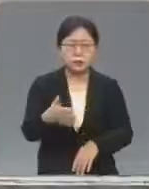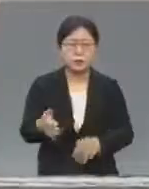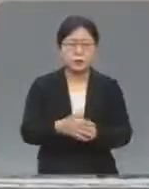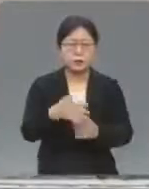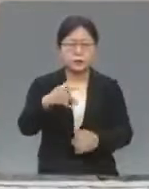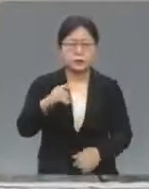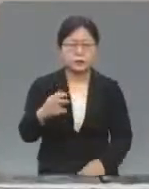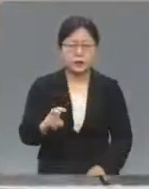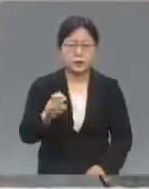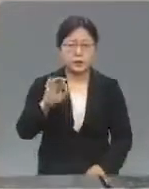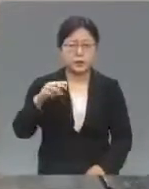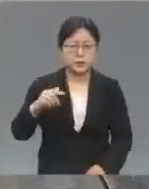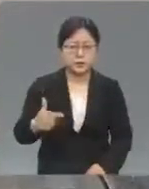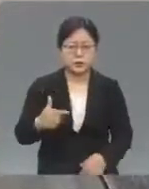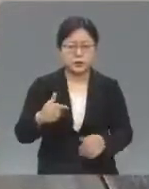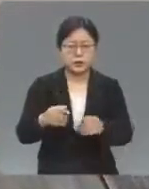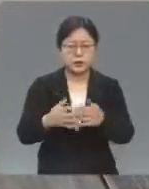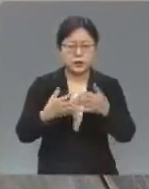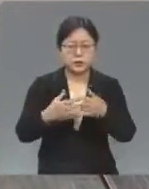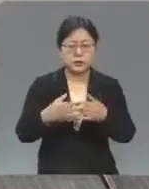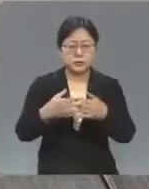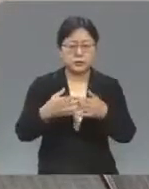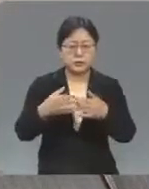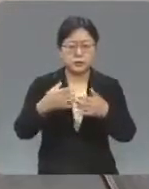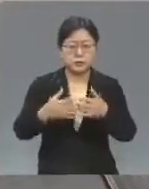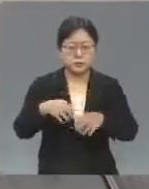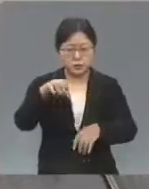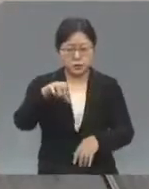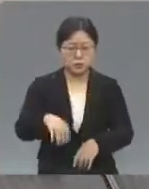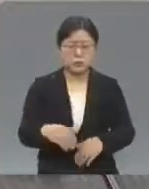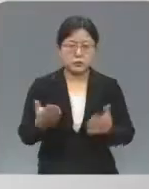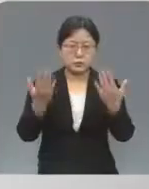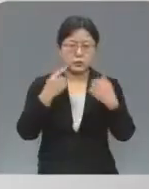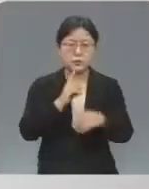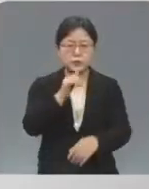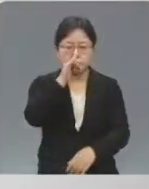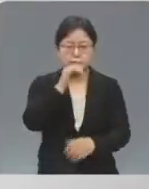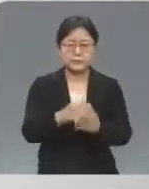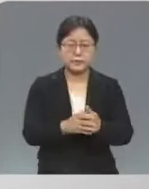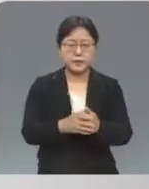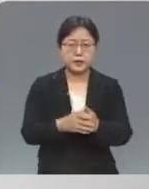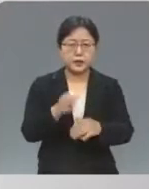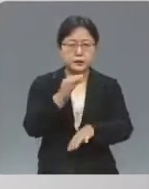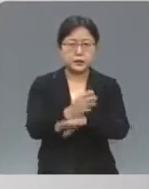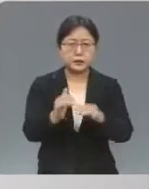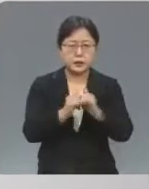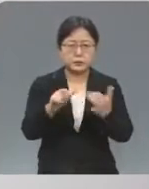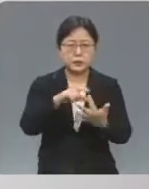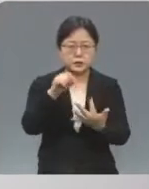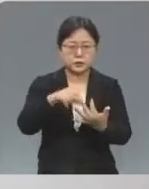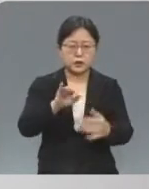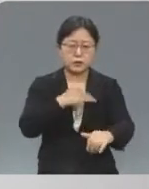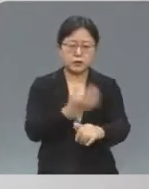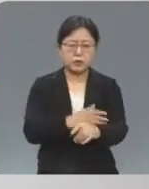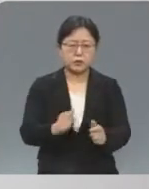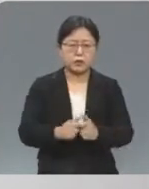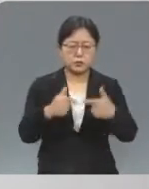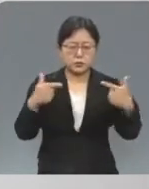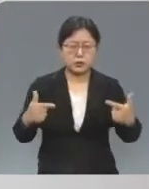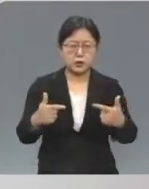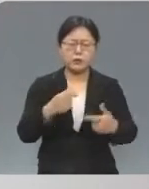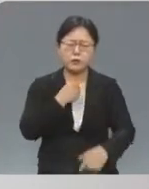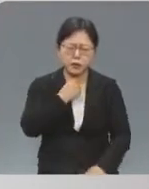일침 방직 터에 쇼핑몰을 유치 하자고 제안했습니다 소비자 선택권 확대 에 목말라하는